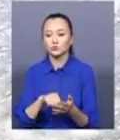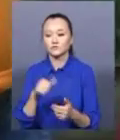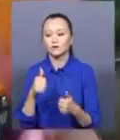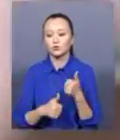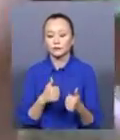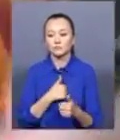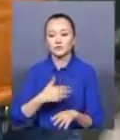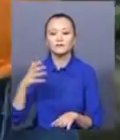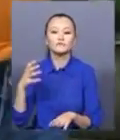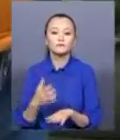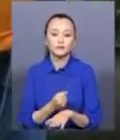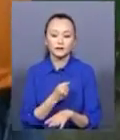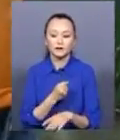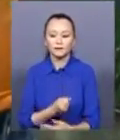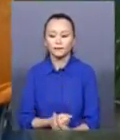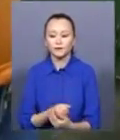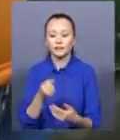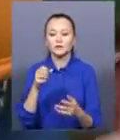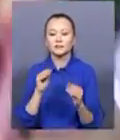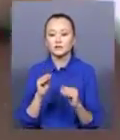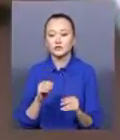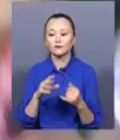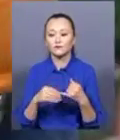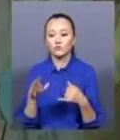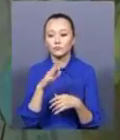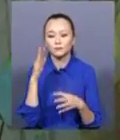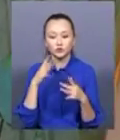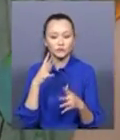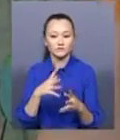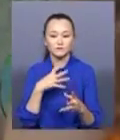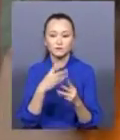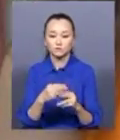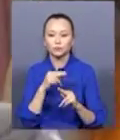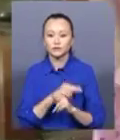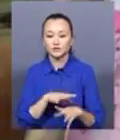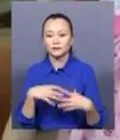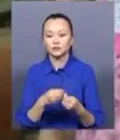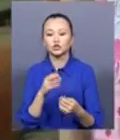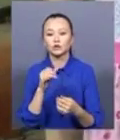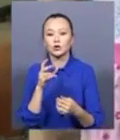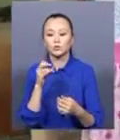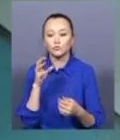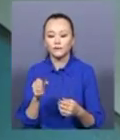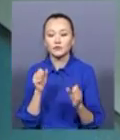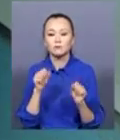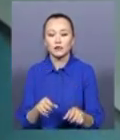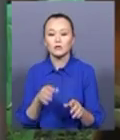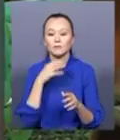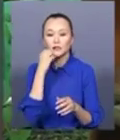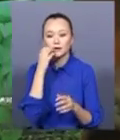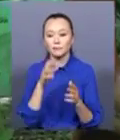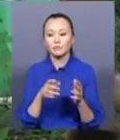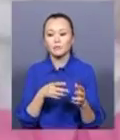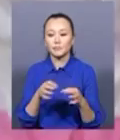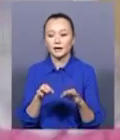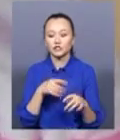мечты совместными усилиями семья Жангабуловых смогла благодаря проекту «Это двор». Через интернет Инна узнала о конкурсе и решила